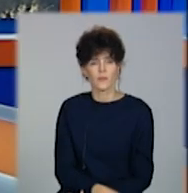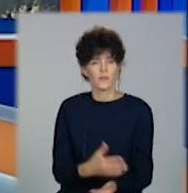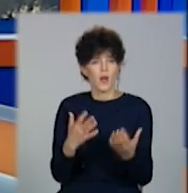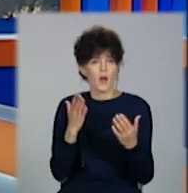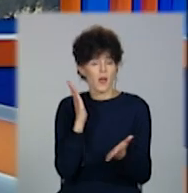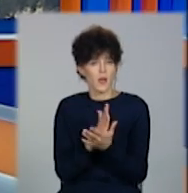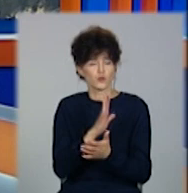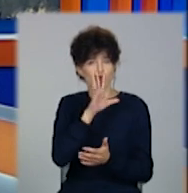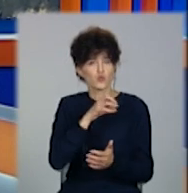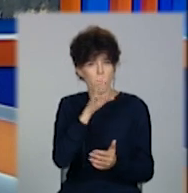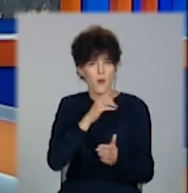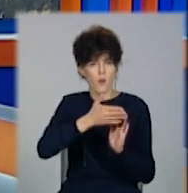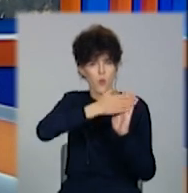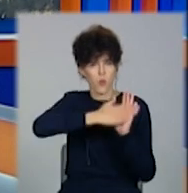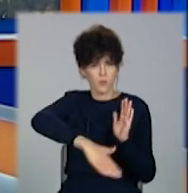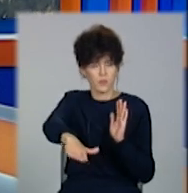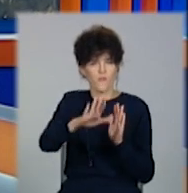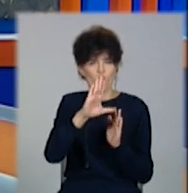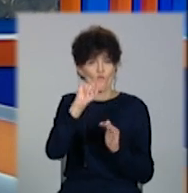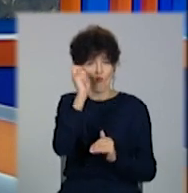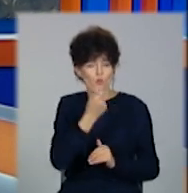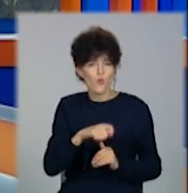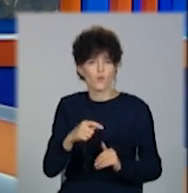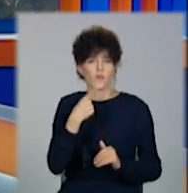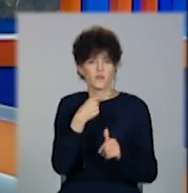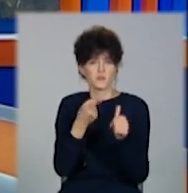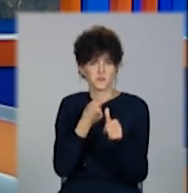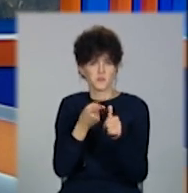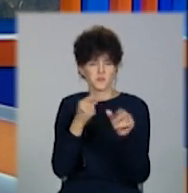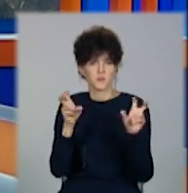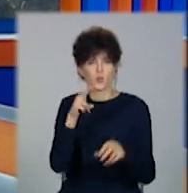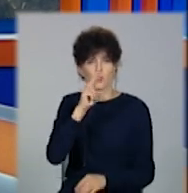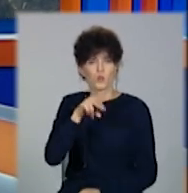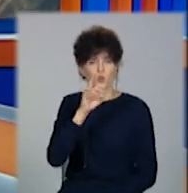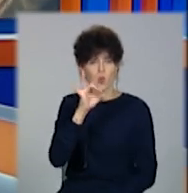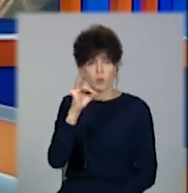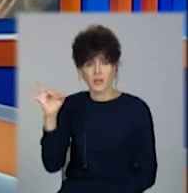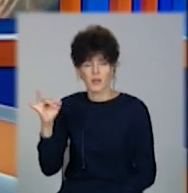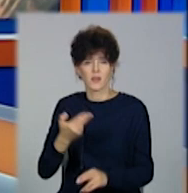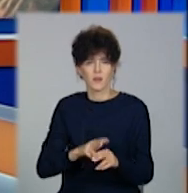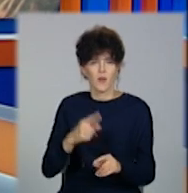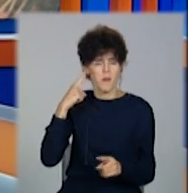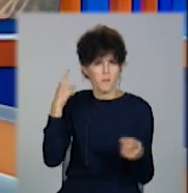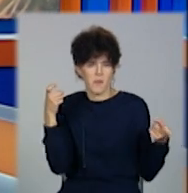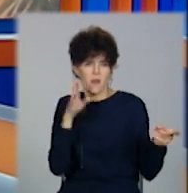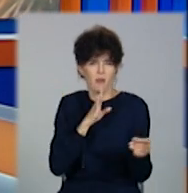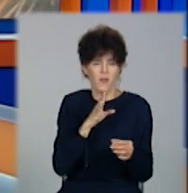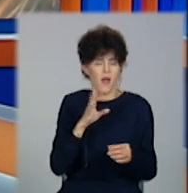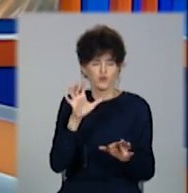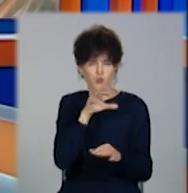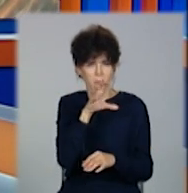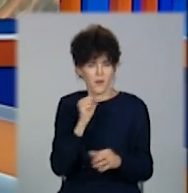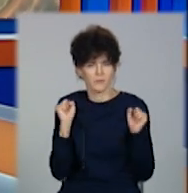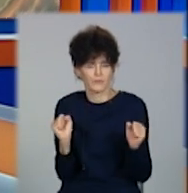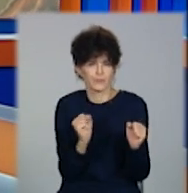Щеня в окопі. На передовій служить ротвейлер на прізвисько Дорі. І хоча вона ще боїться пострілів, проте вже ходить на